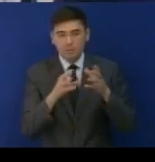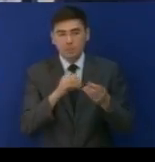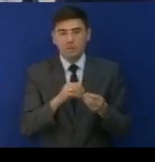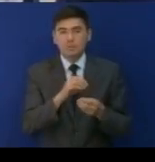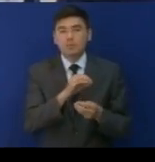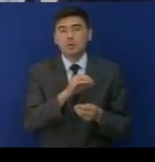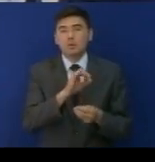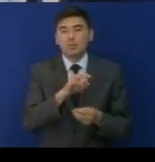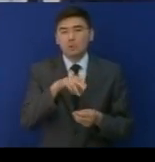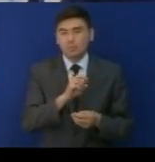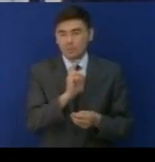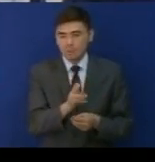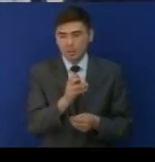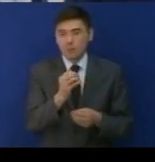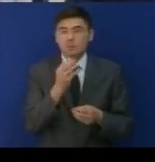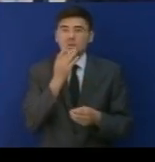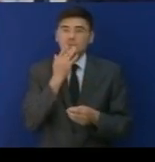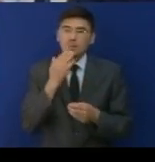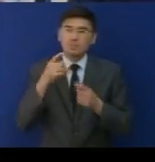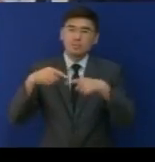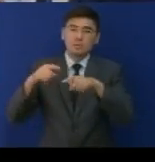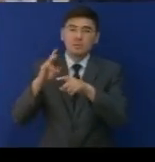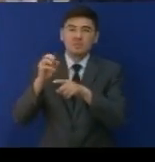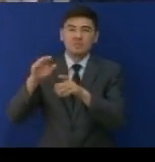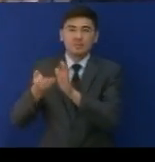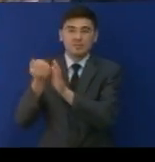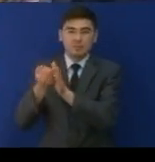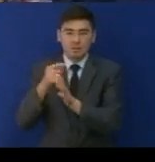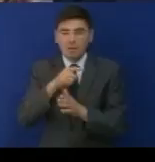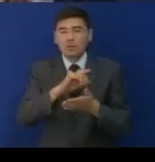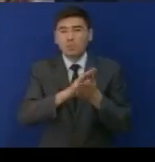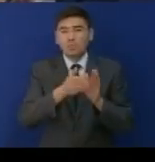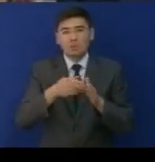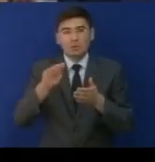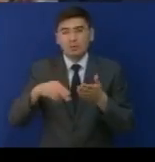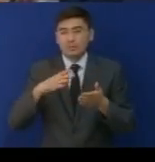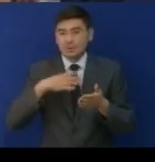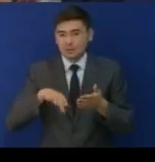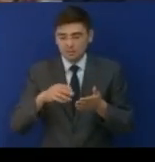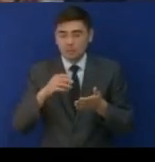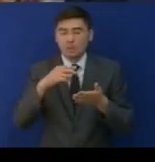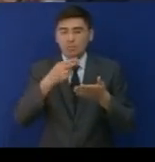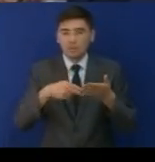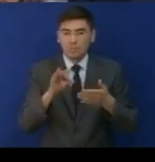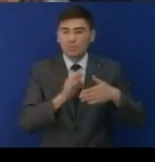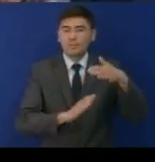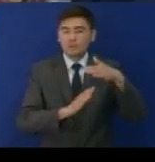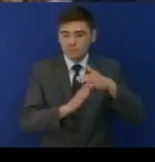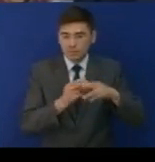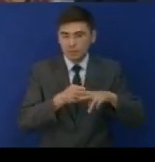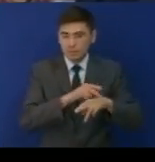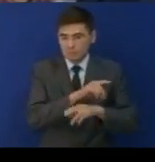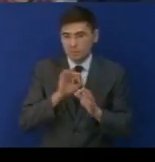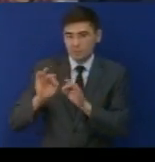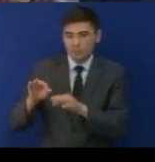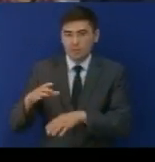и нефтедобывающих стран, не входящих в организации, которые подписали соглашение об ограничении добычи нефти. Президенту было доложено